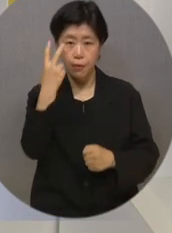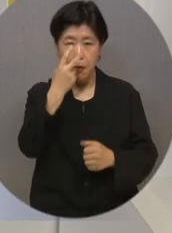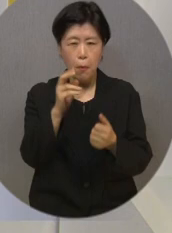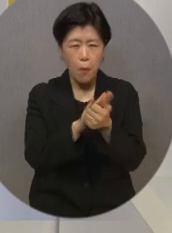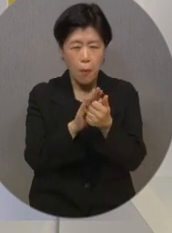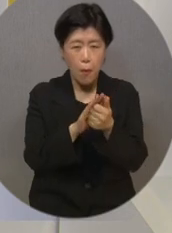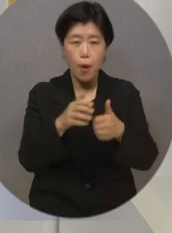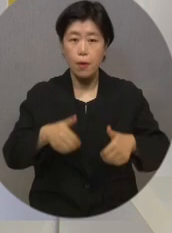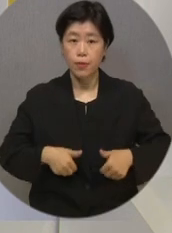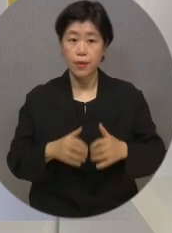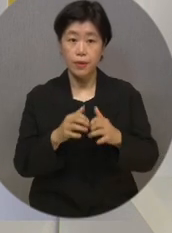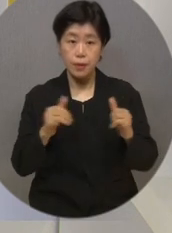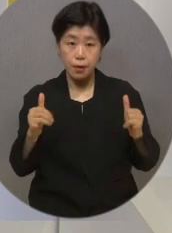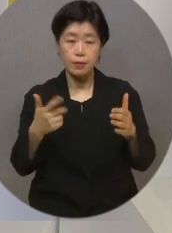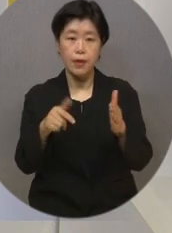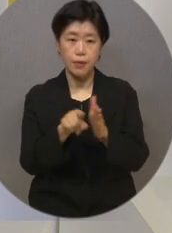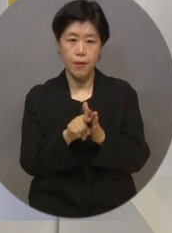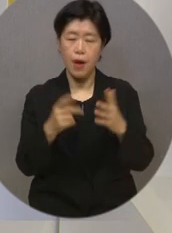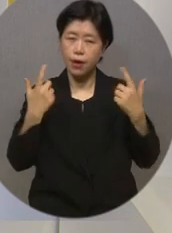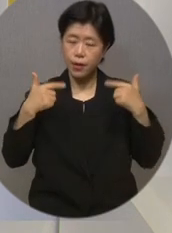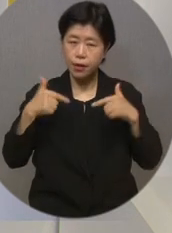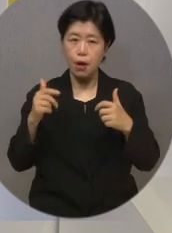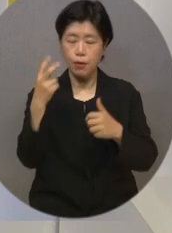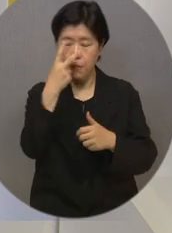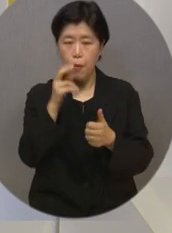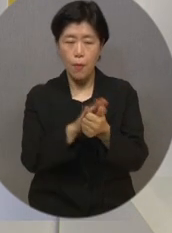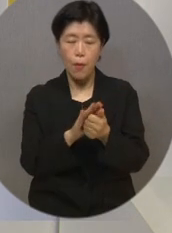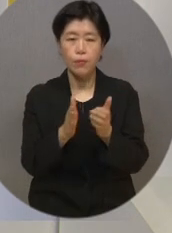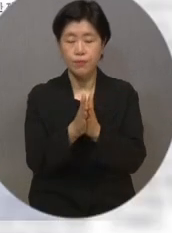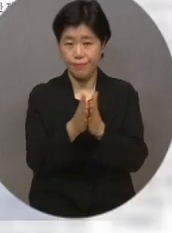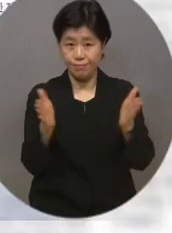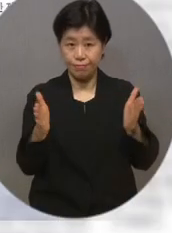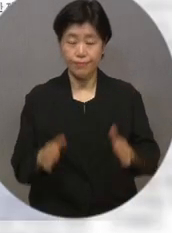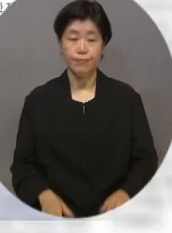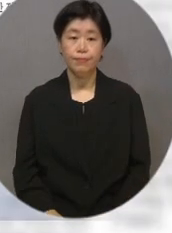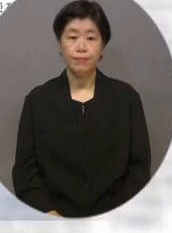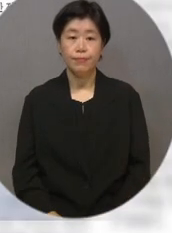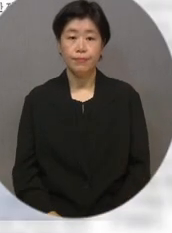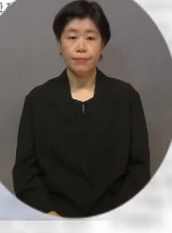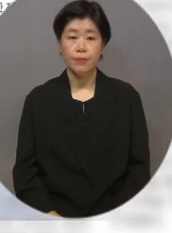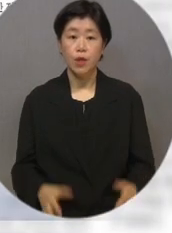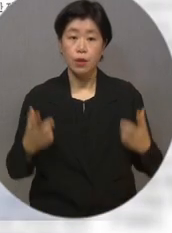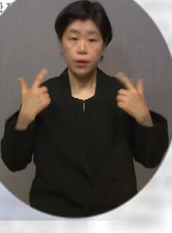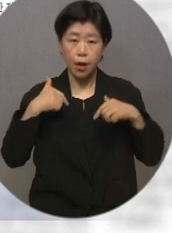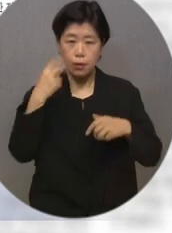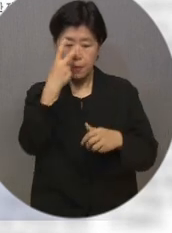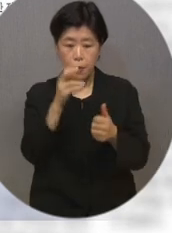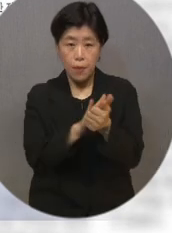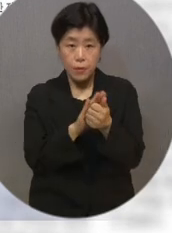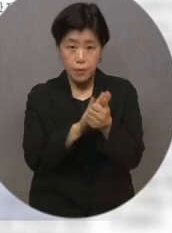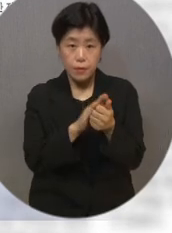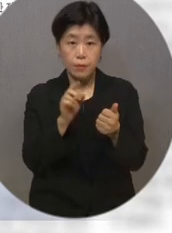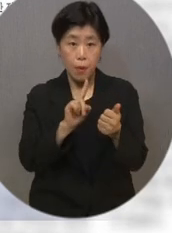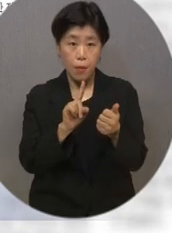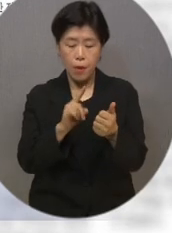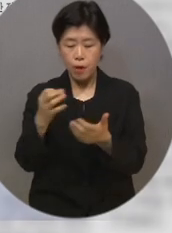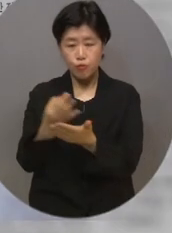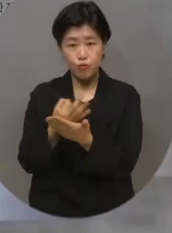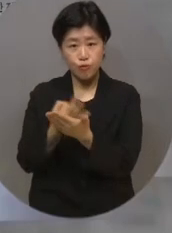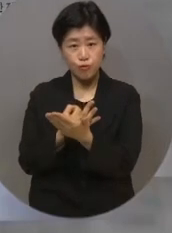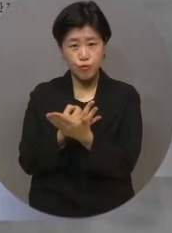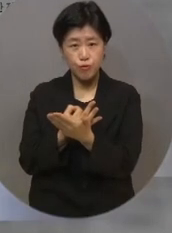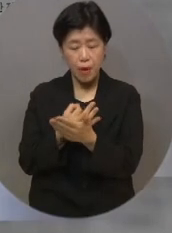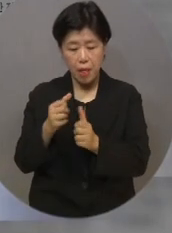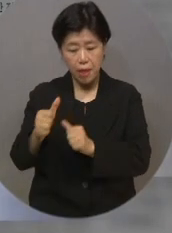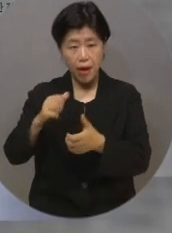청년에게이 돌봄 서비스를 제공한다는 기사가 실려 있습니다 일상돌봄 서비스는 소득에 따른 이용